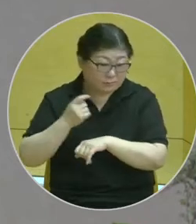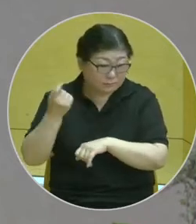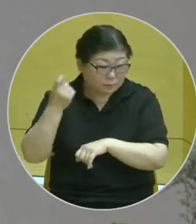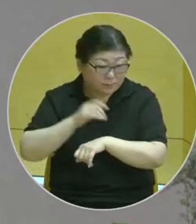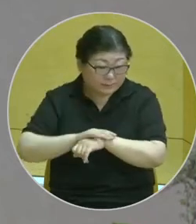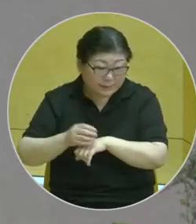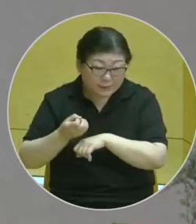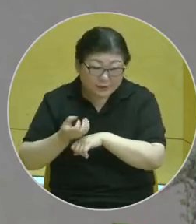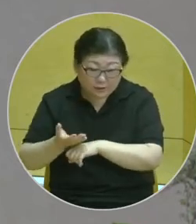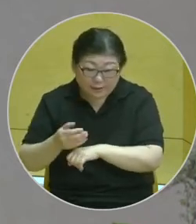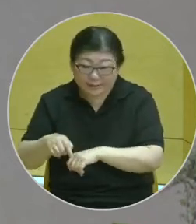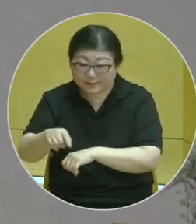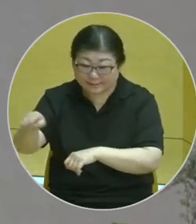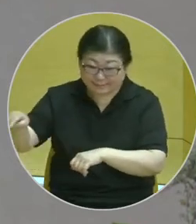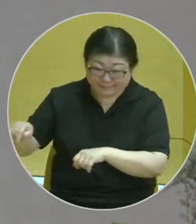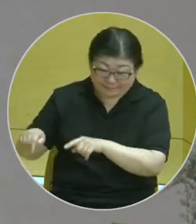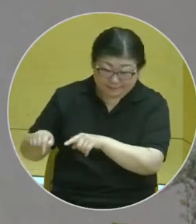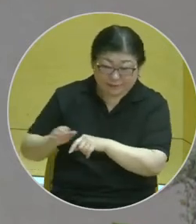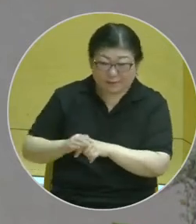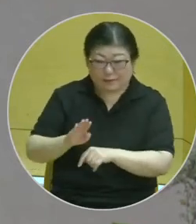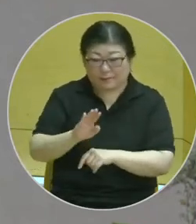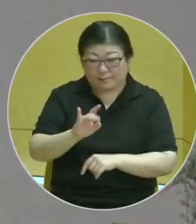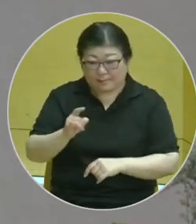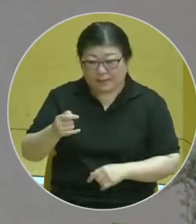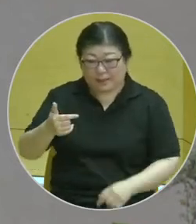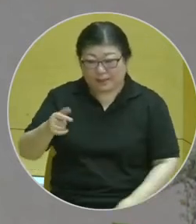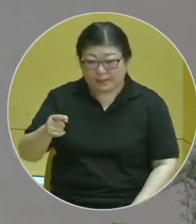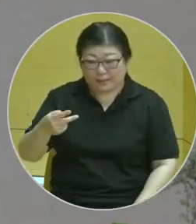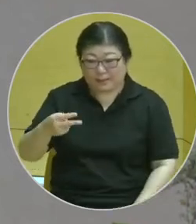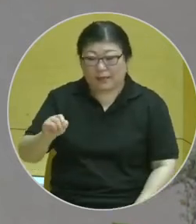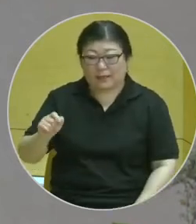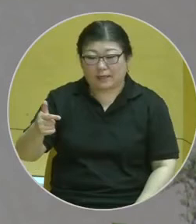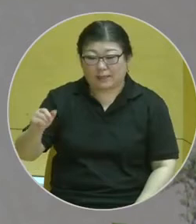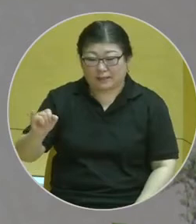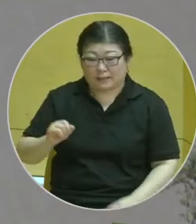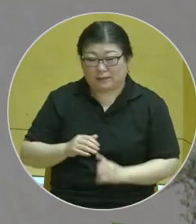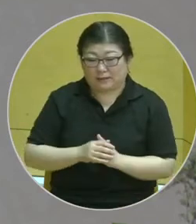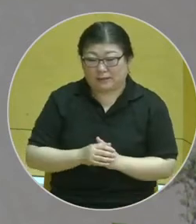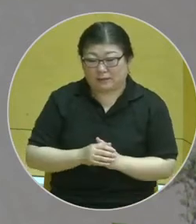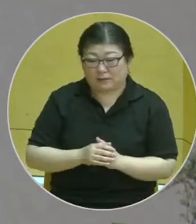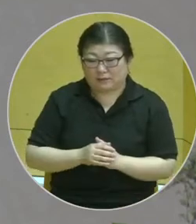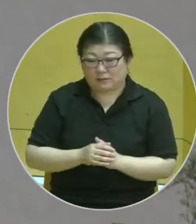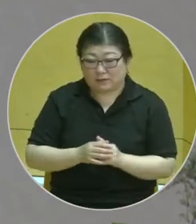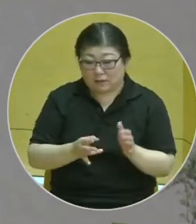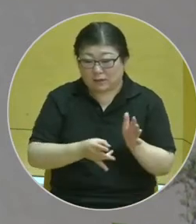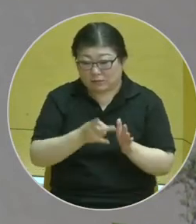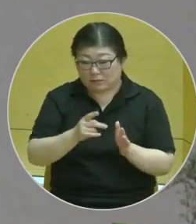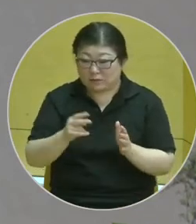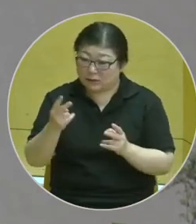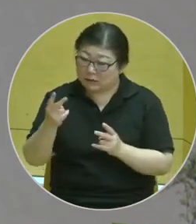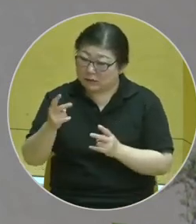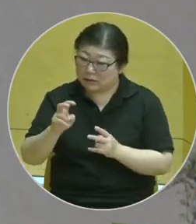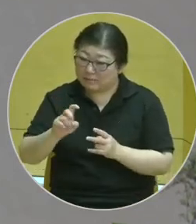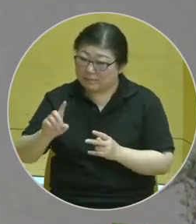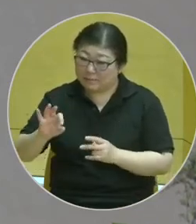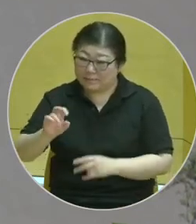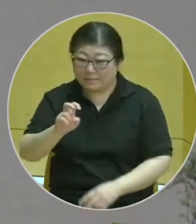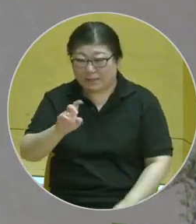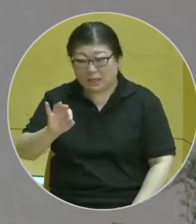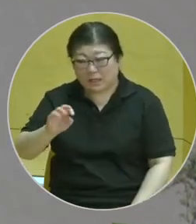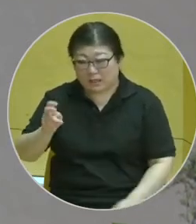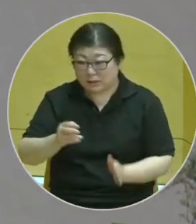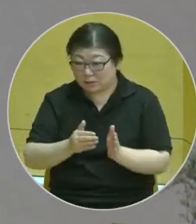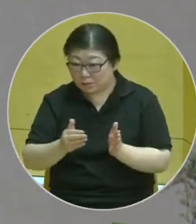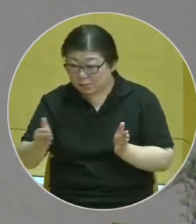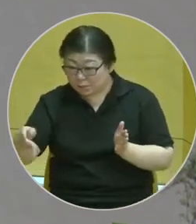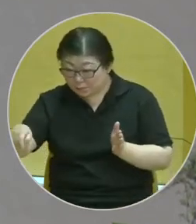그들에게 바로 대단히 그가 예루살렘에서 불과한 2마일 정도 떨어진 그 배 단 이라는 곳에 인사는